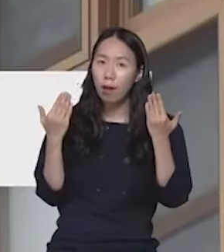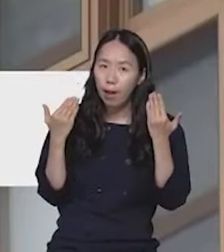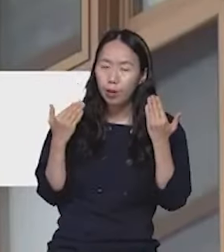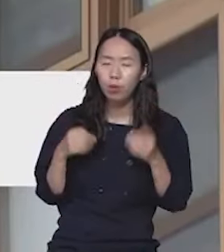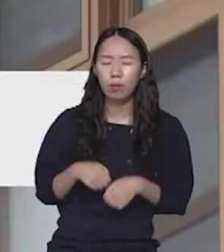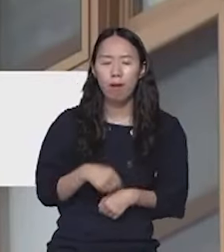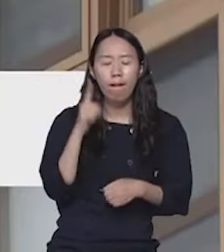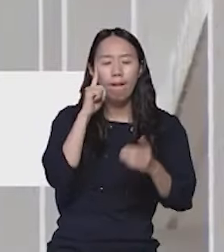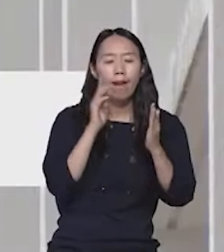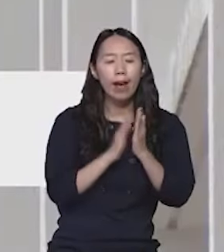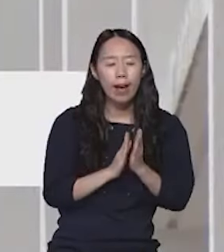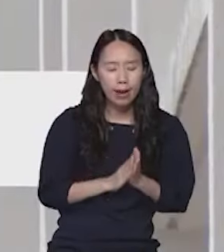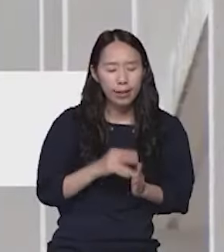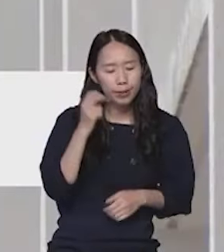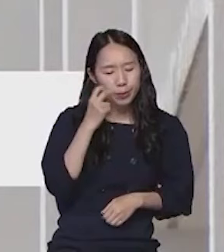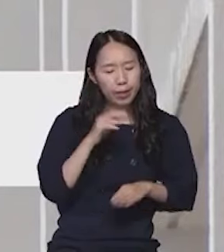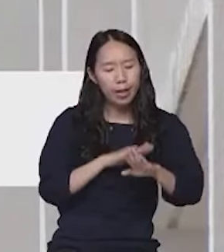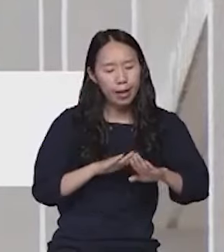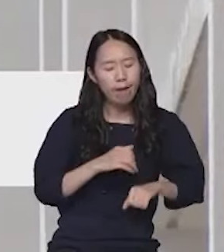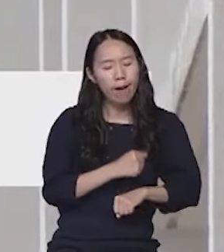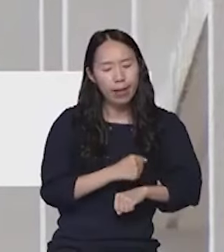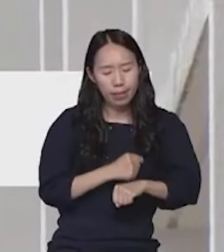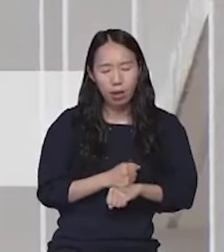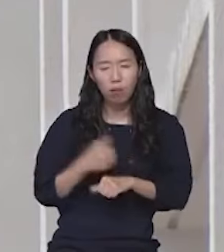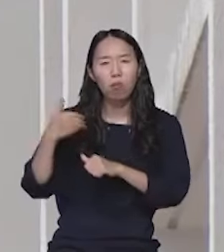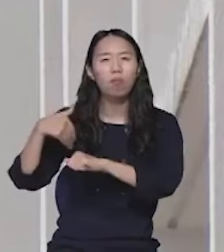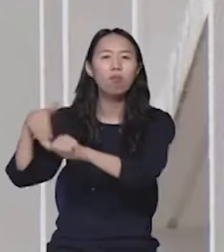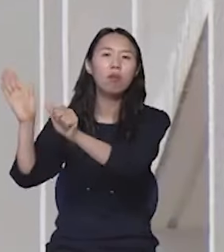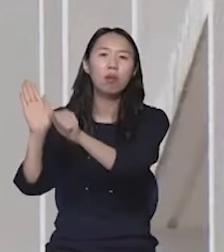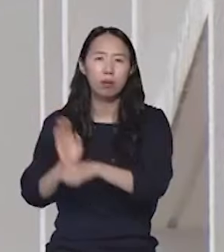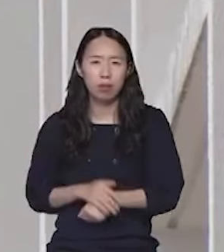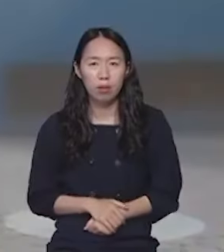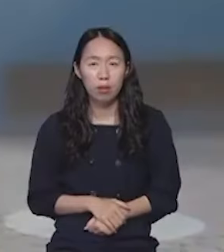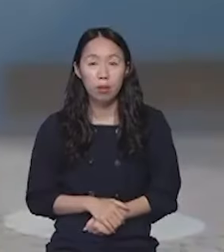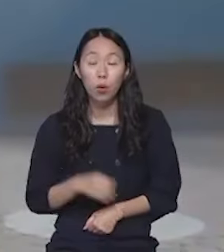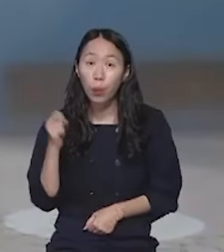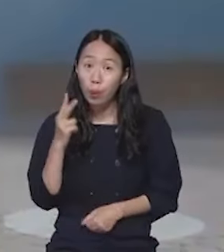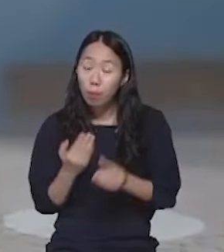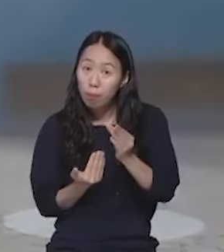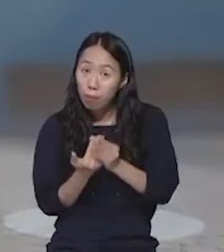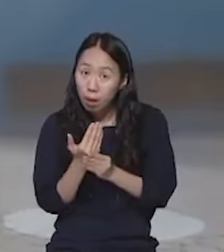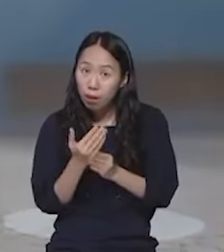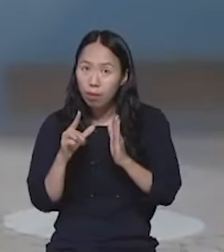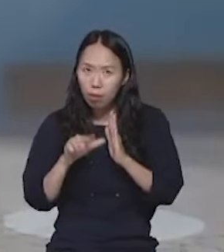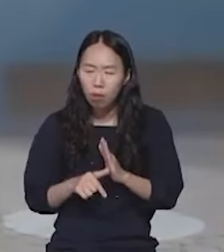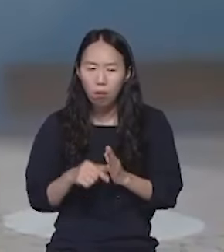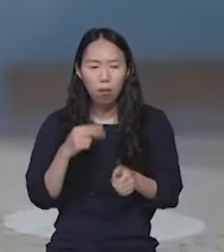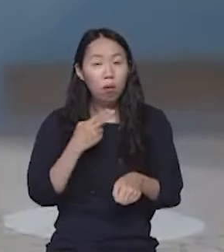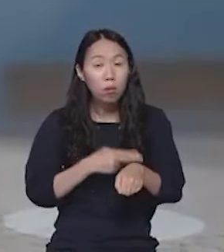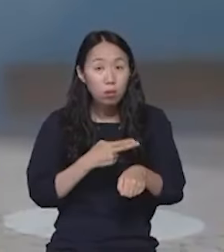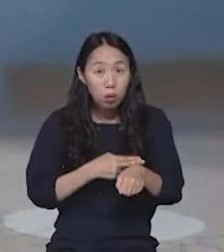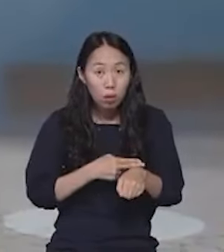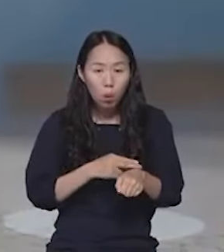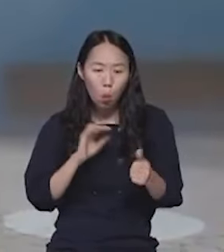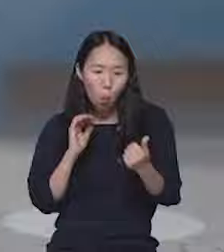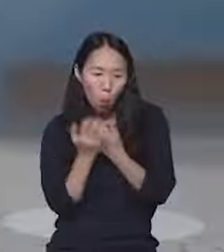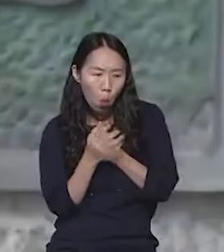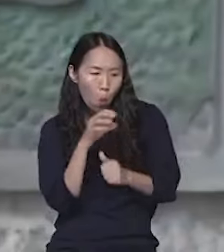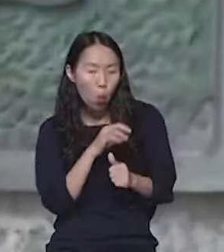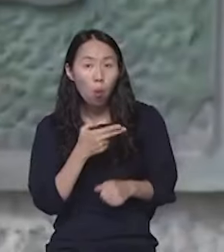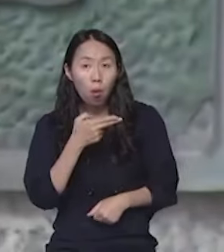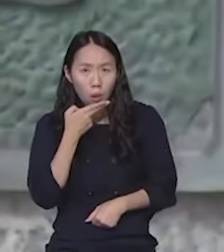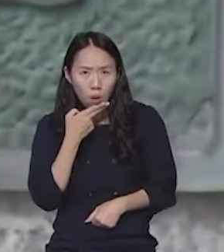측은 자체적으로 조사할 사안이라며 돌려보냈습니다. 또 사건 당일 피해 교사에 대해 별도의 보호 조치